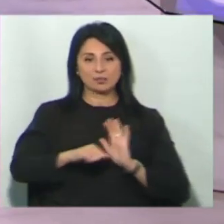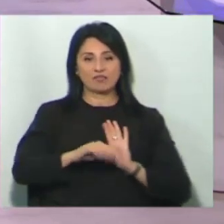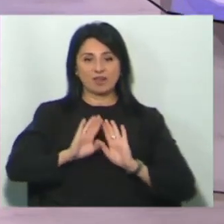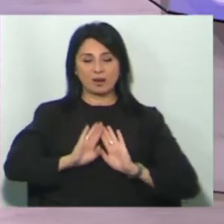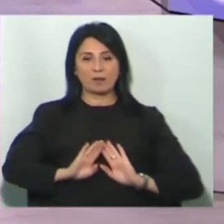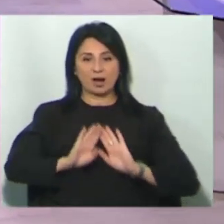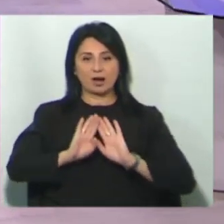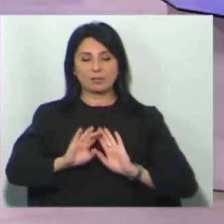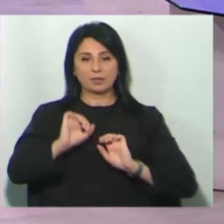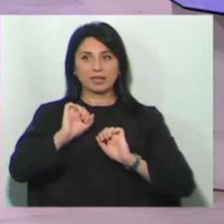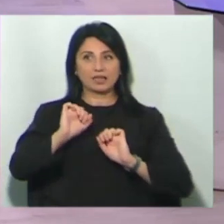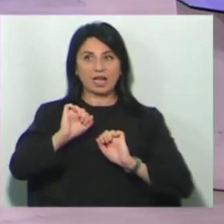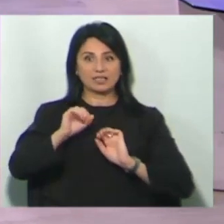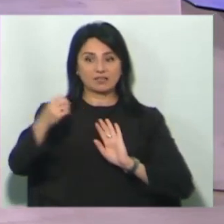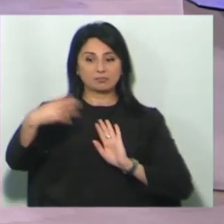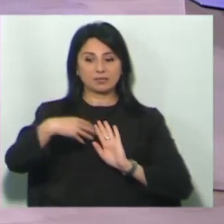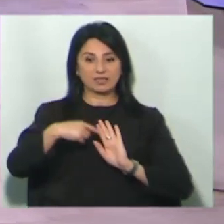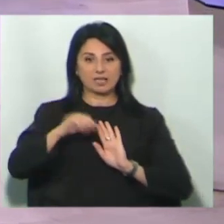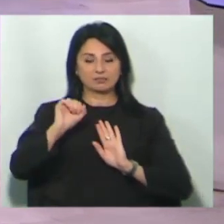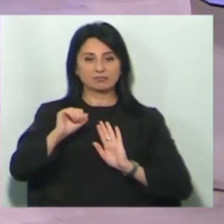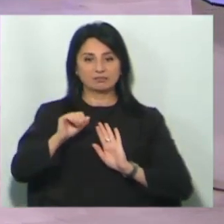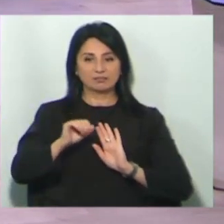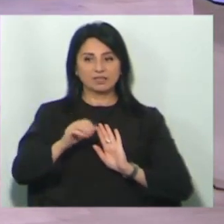ვეხმარებით, რომ დაიცვას თავი პირდაპირ იმ მზის